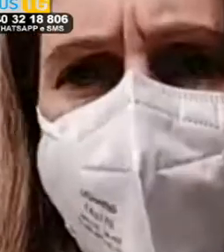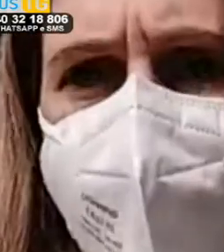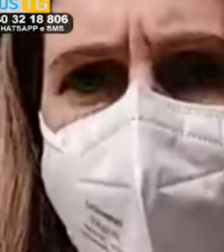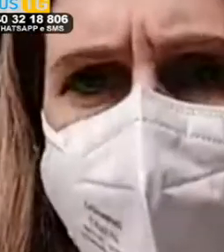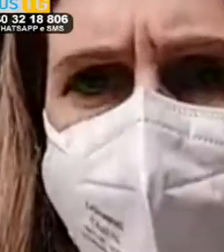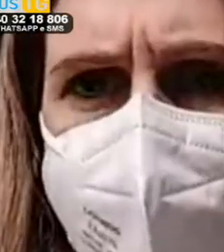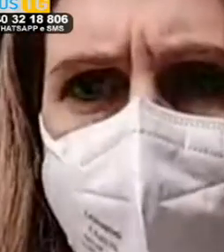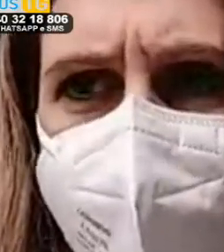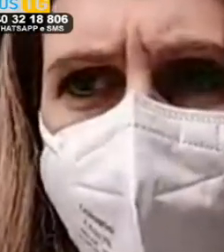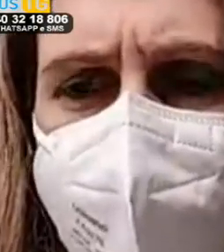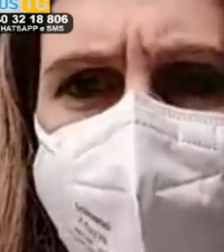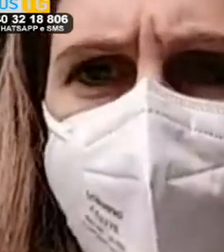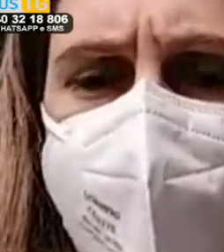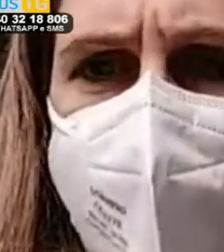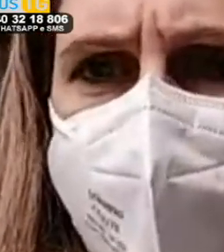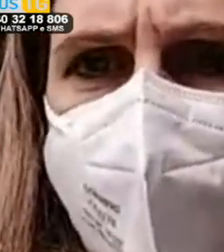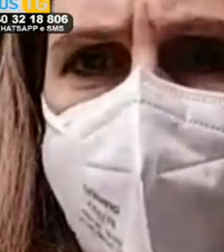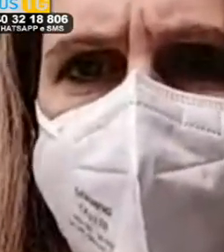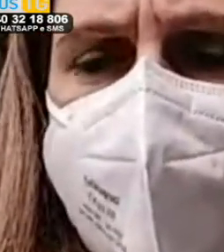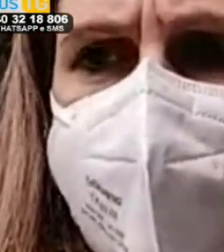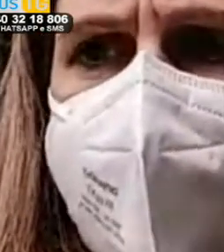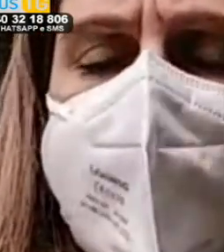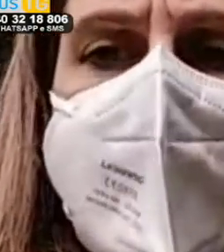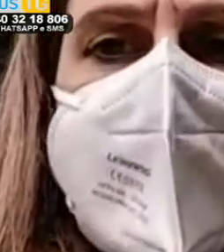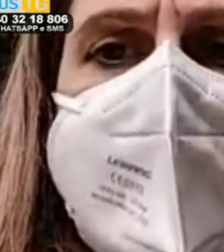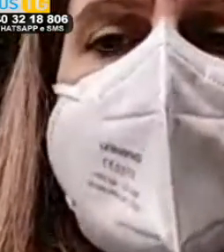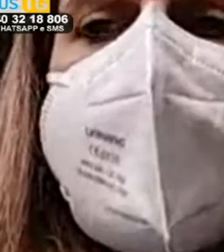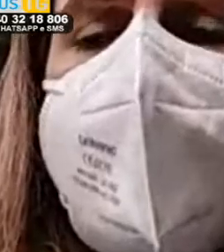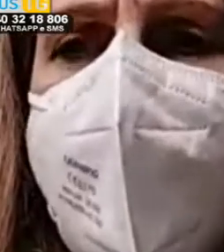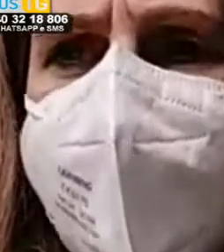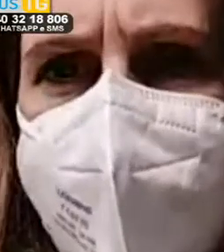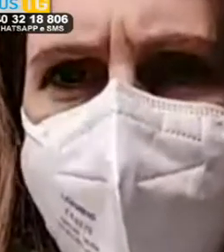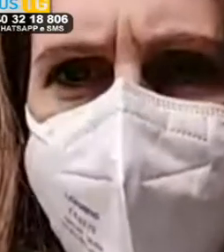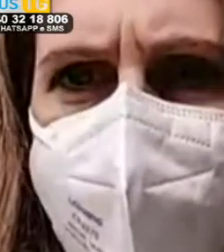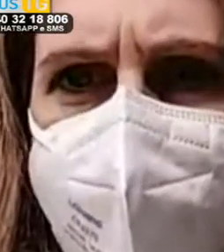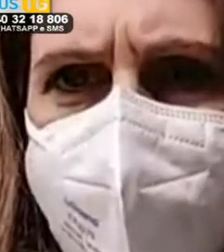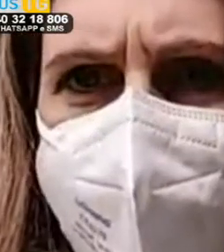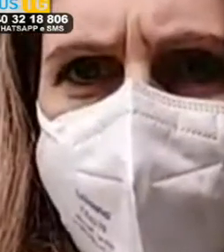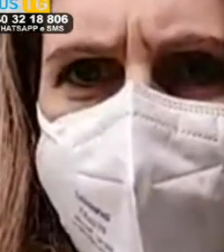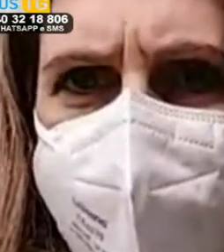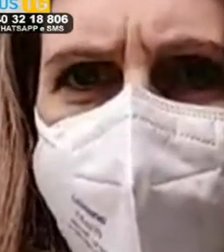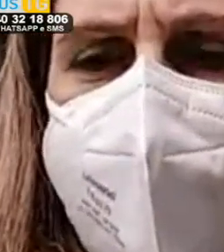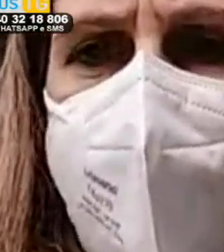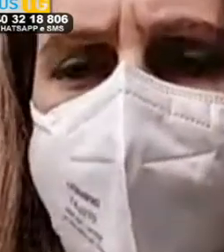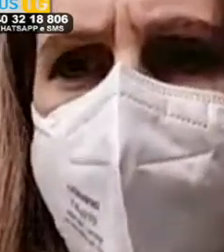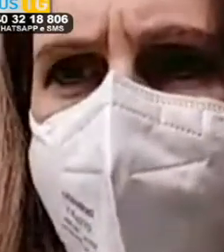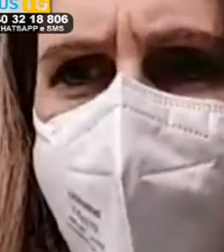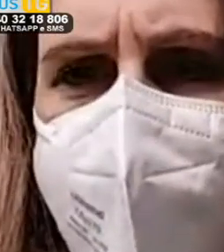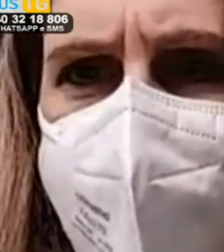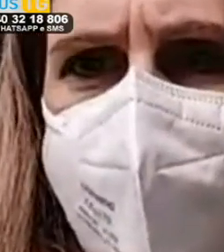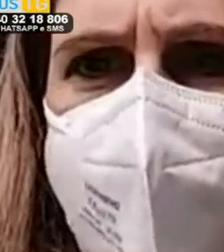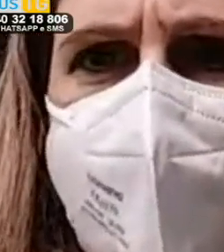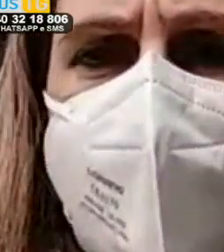riaperture graduali a maggio, quindi insomma c'è la speranza che si possa quantomeno riaprire